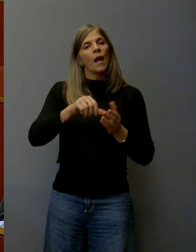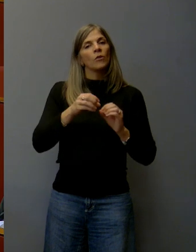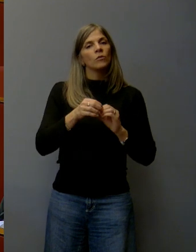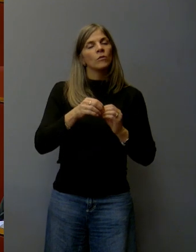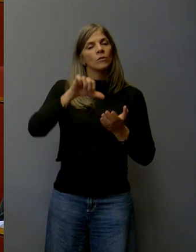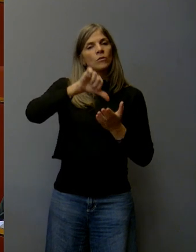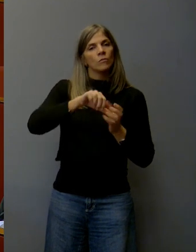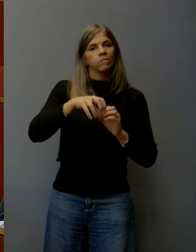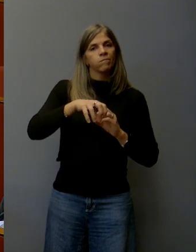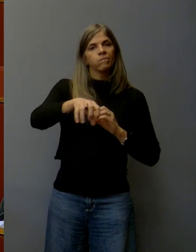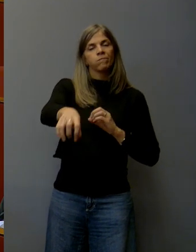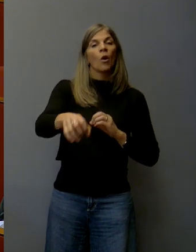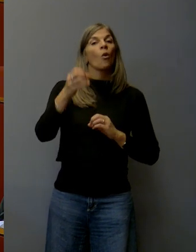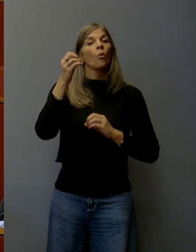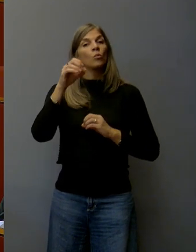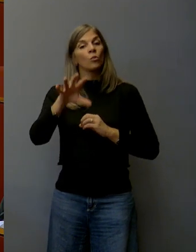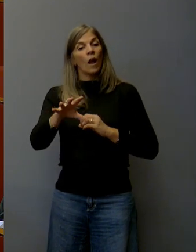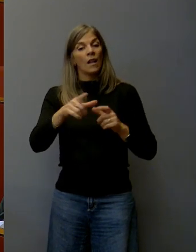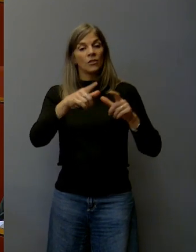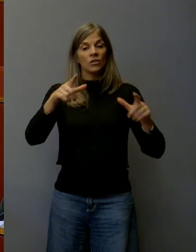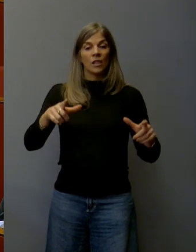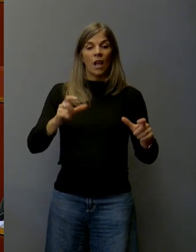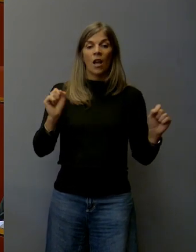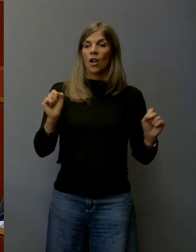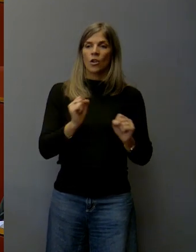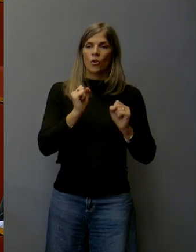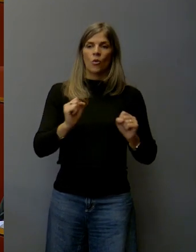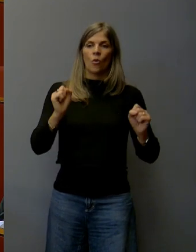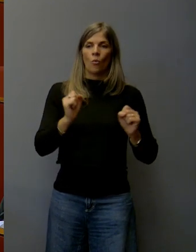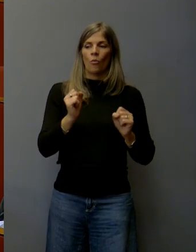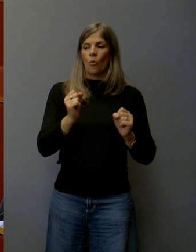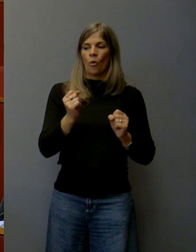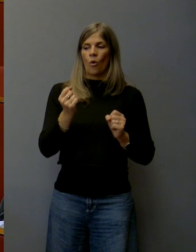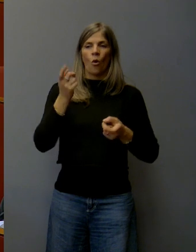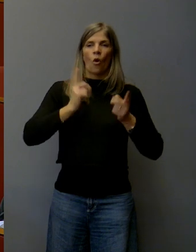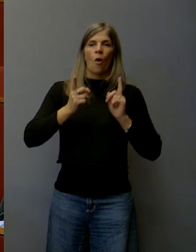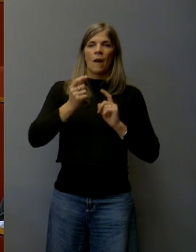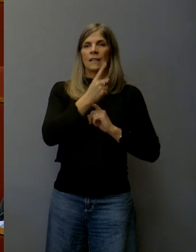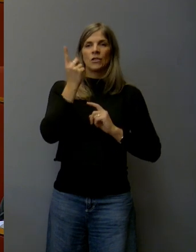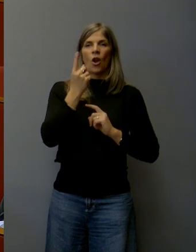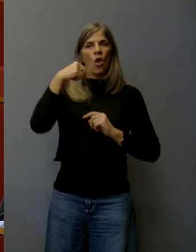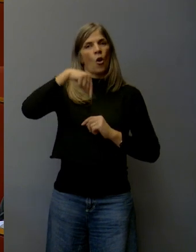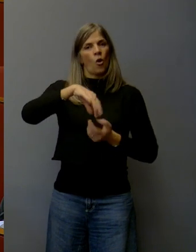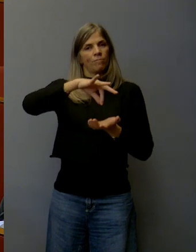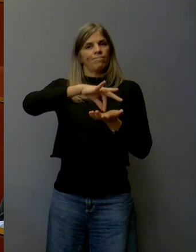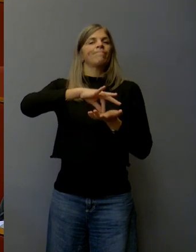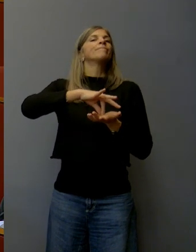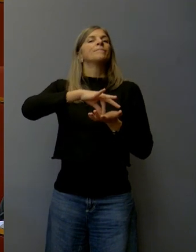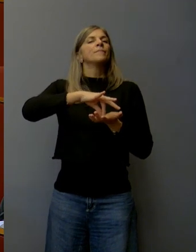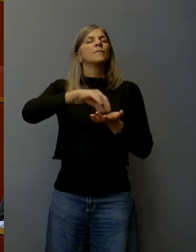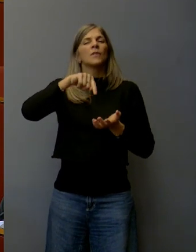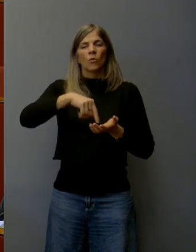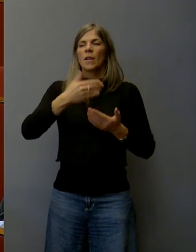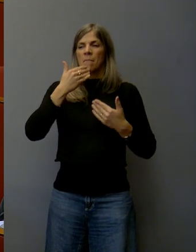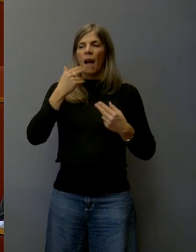possono essere fatti solo dalla testa un altro argomento che manca è il bilancio e manca un po' nella politica